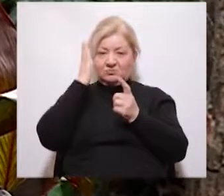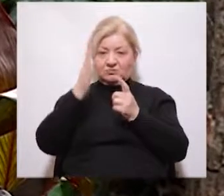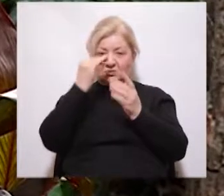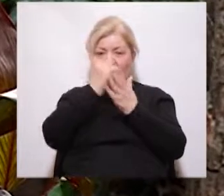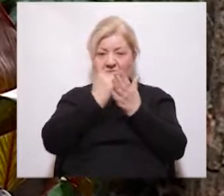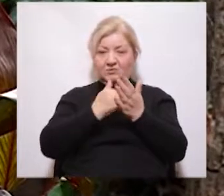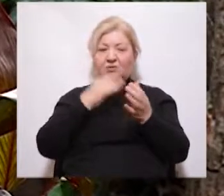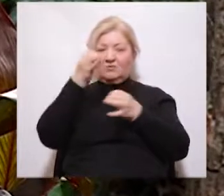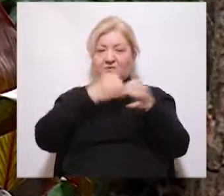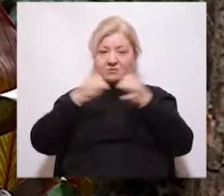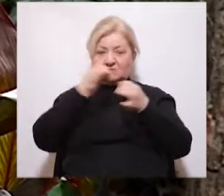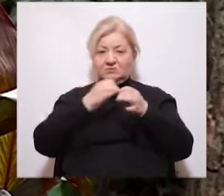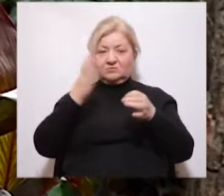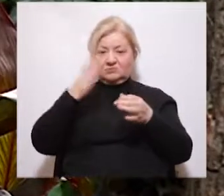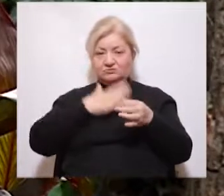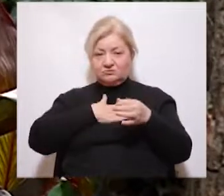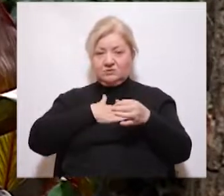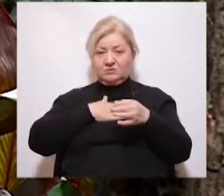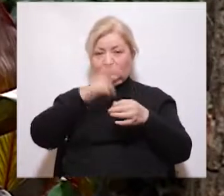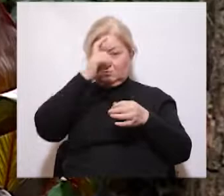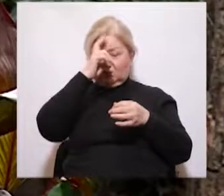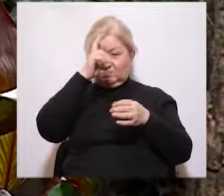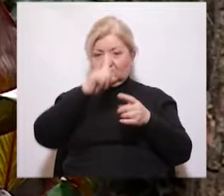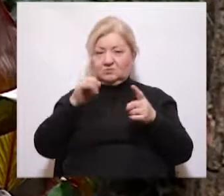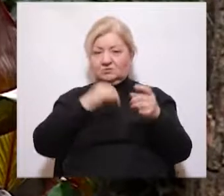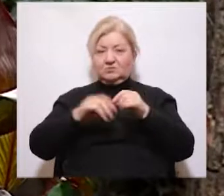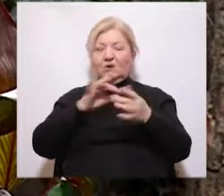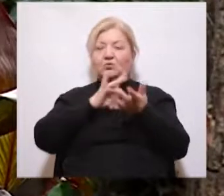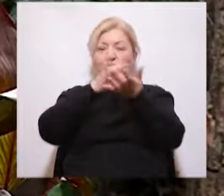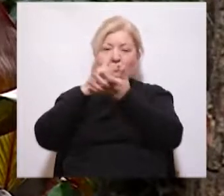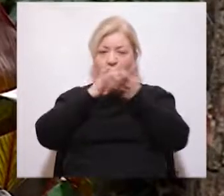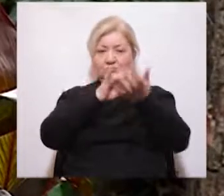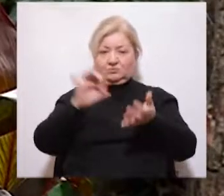მომდევნო გაკვეთილზე და ვისაუბრებთ ჩვენი ქვეყნის მომსახურების სფეროზე